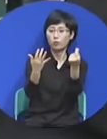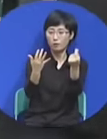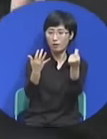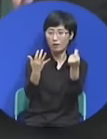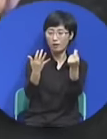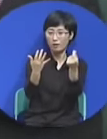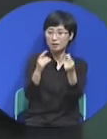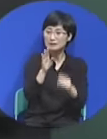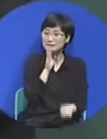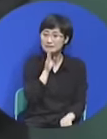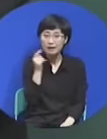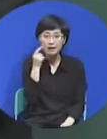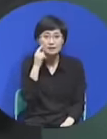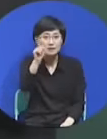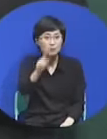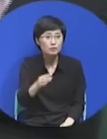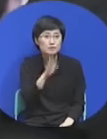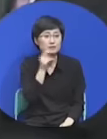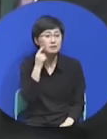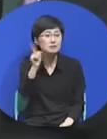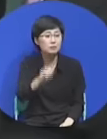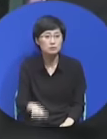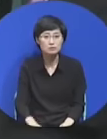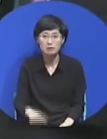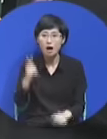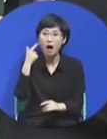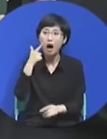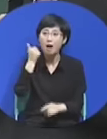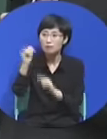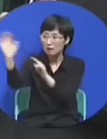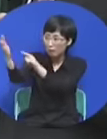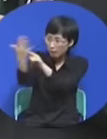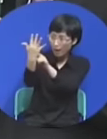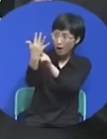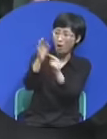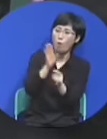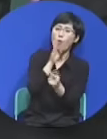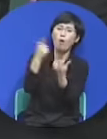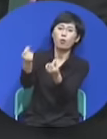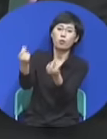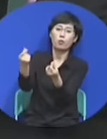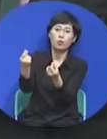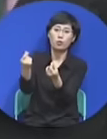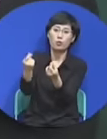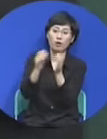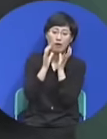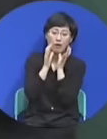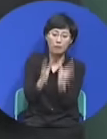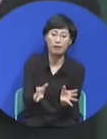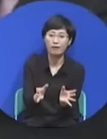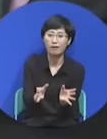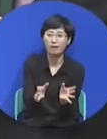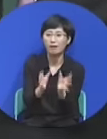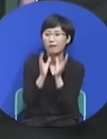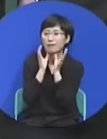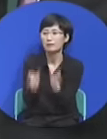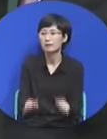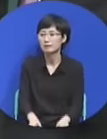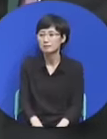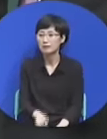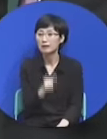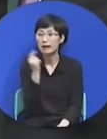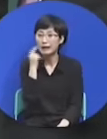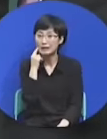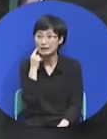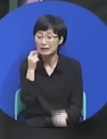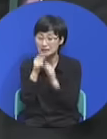还是事实 사람들은마다넘어갈수밖에없잖아요 所有的人只能在这里绊倒 이게거짓말이아니고귀신이하는짓이에요 这不